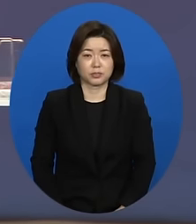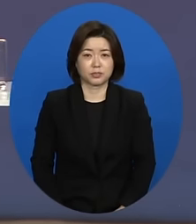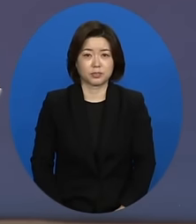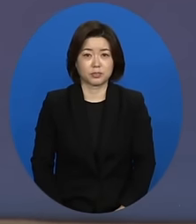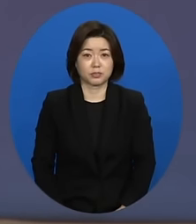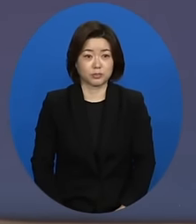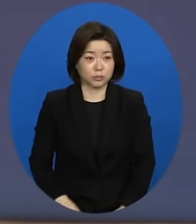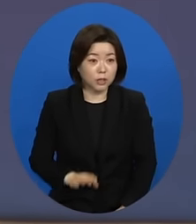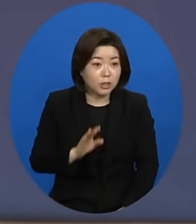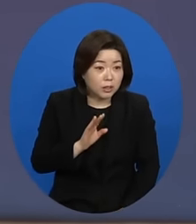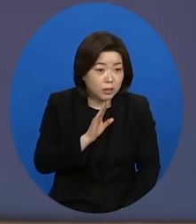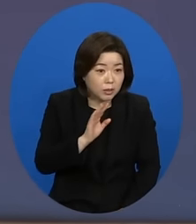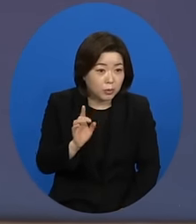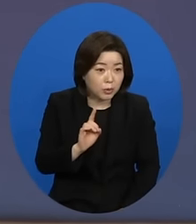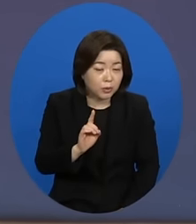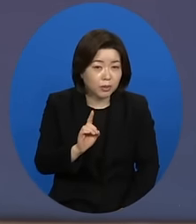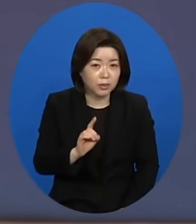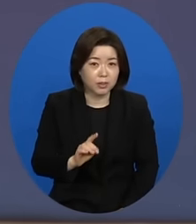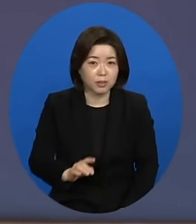예?